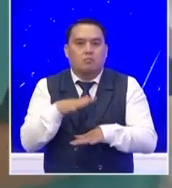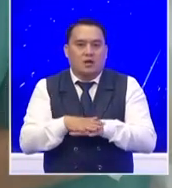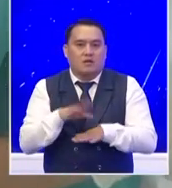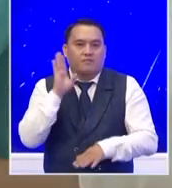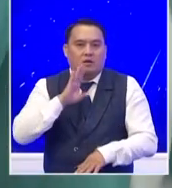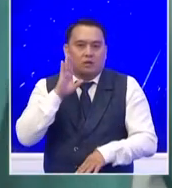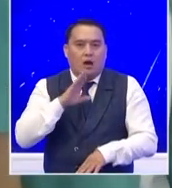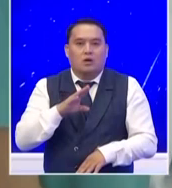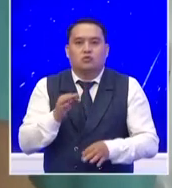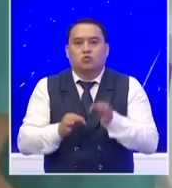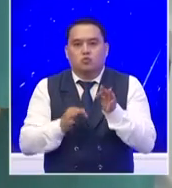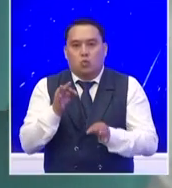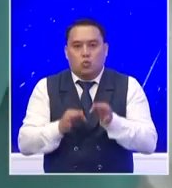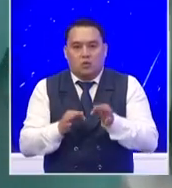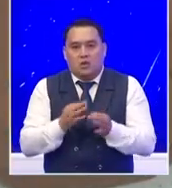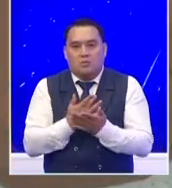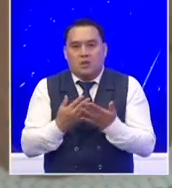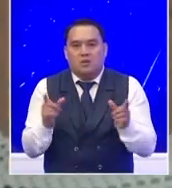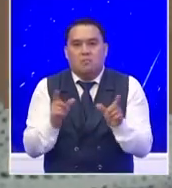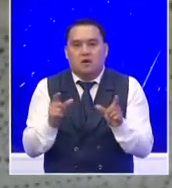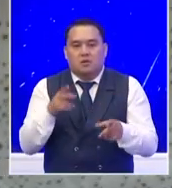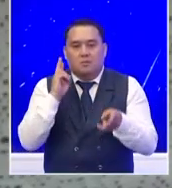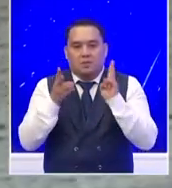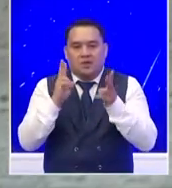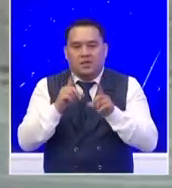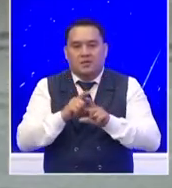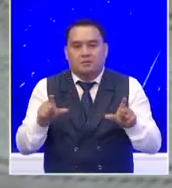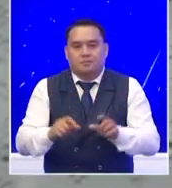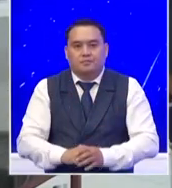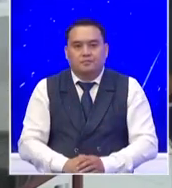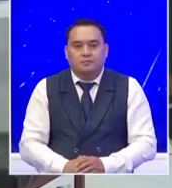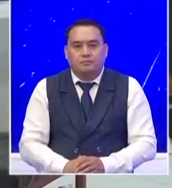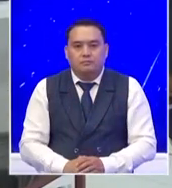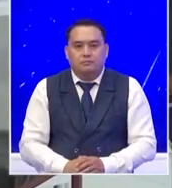Жилстройсбербанк, ЖТСУ Водоканал, Облсуд, а также мелкие магазины и парикмахерские.